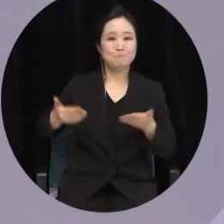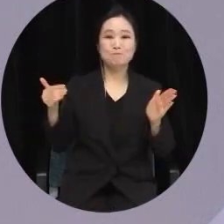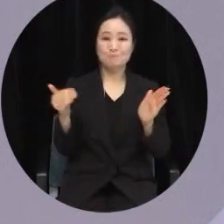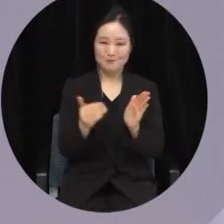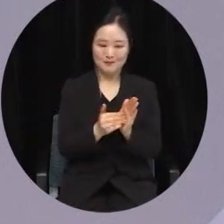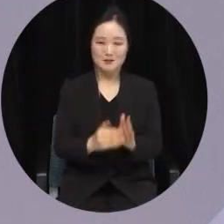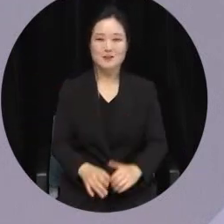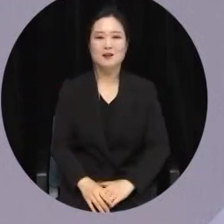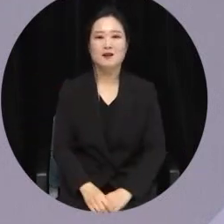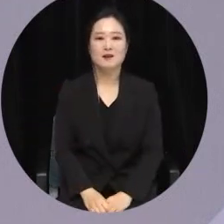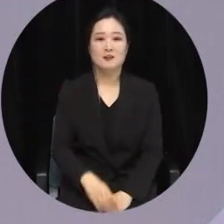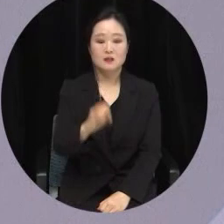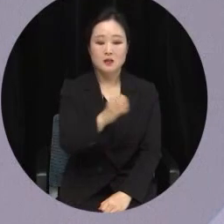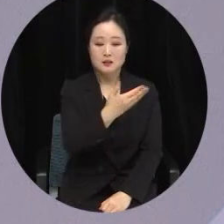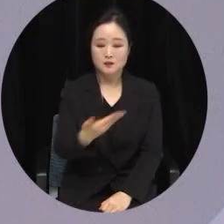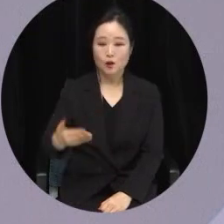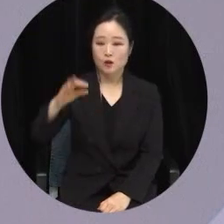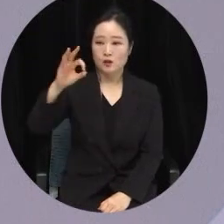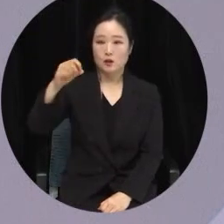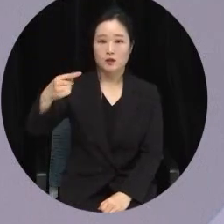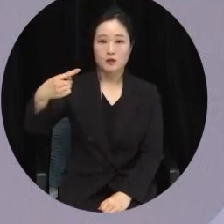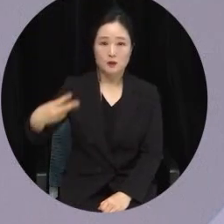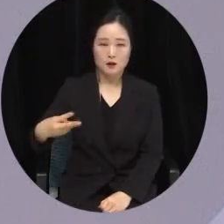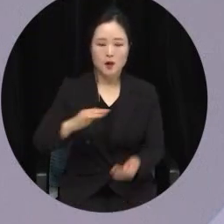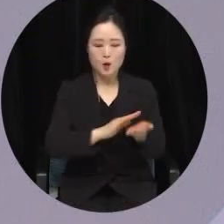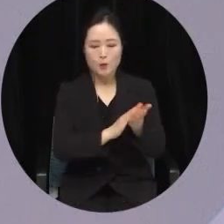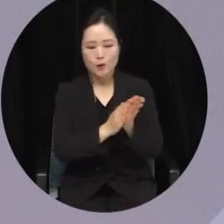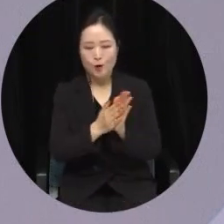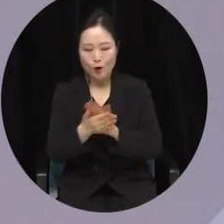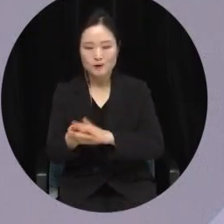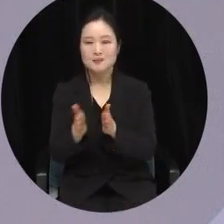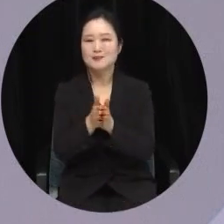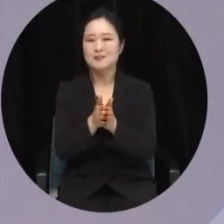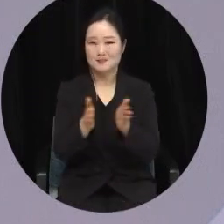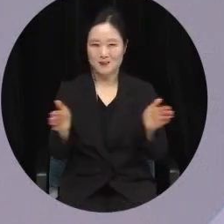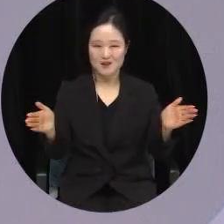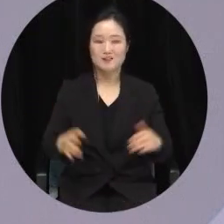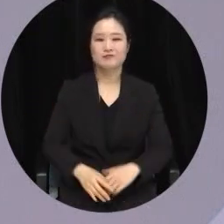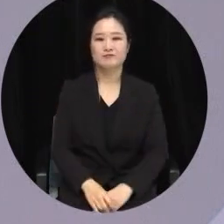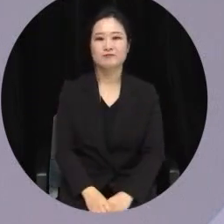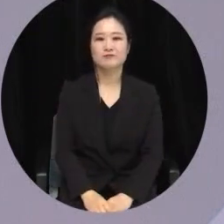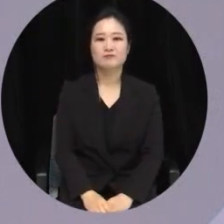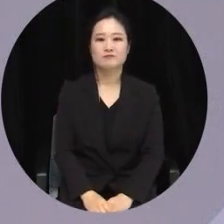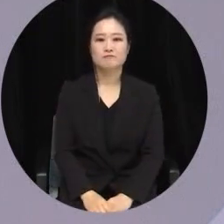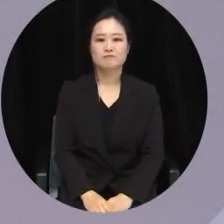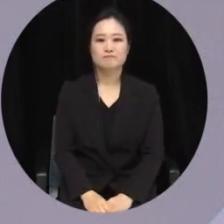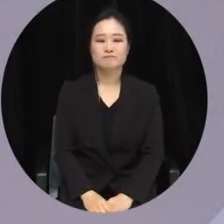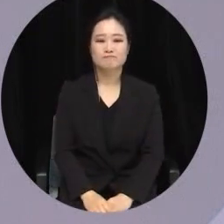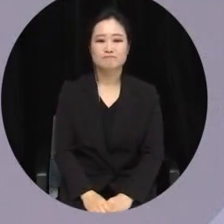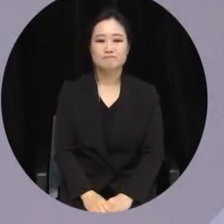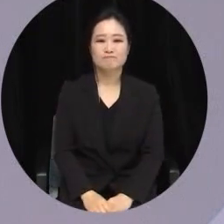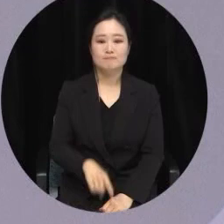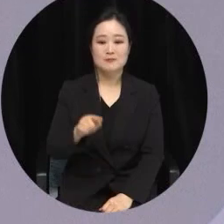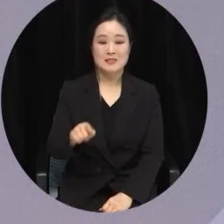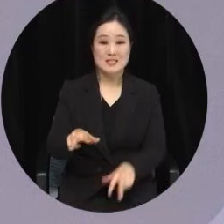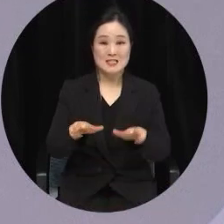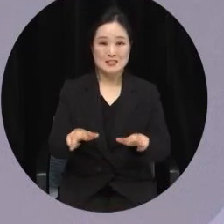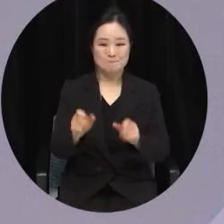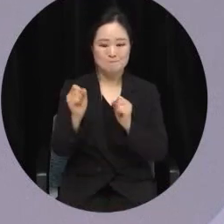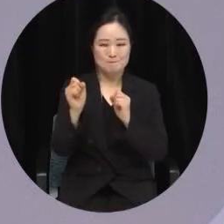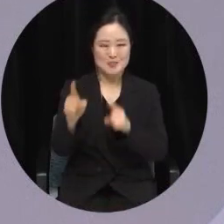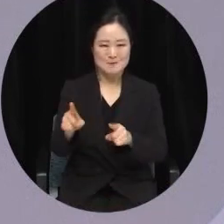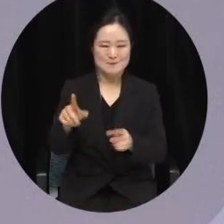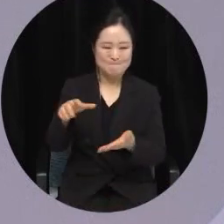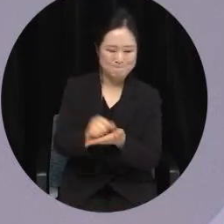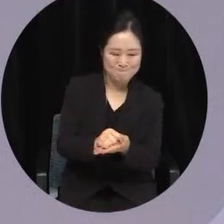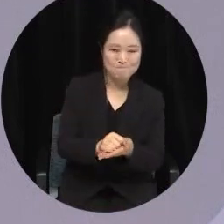우리 양천을도 변화의 물꼬가 트였습니다. 이 기회를 놓치면 안 됩니다. 물들어왔을